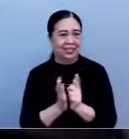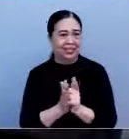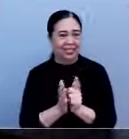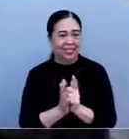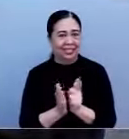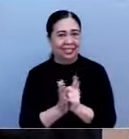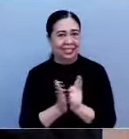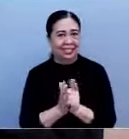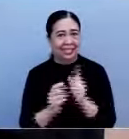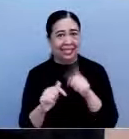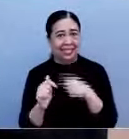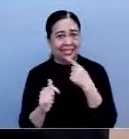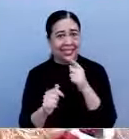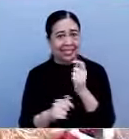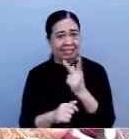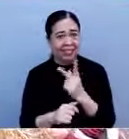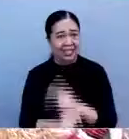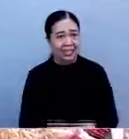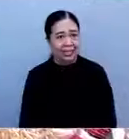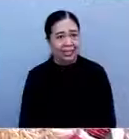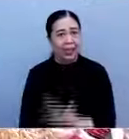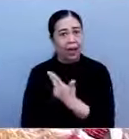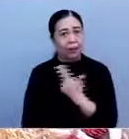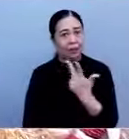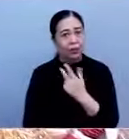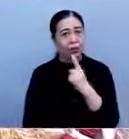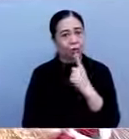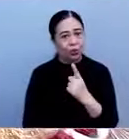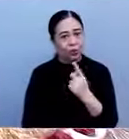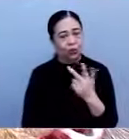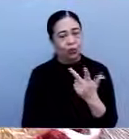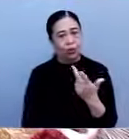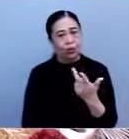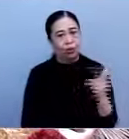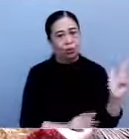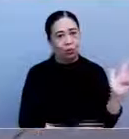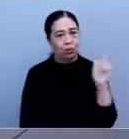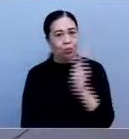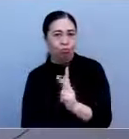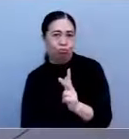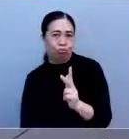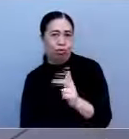sa TV. Ganun ba? Pero kami tato talaga, we came... We came